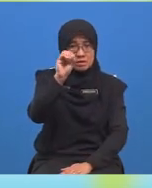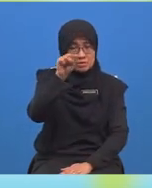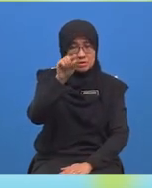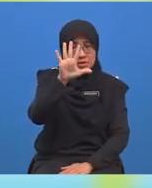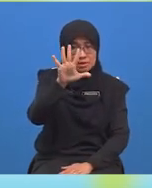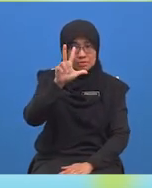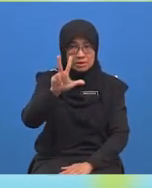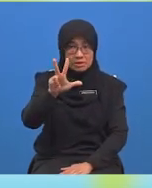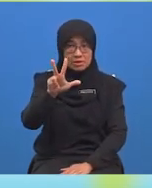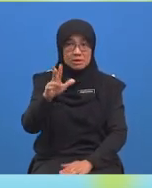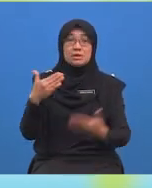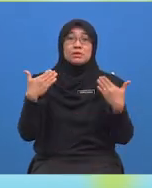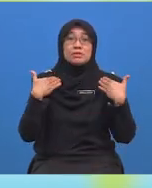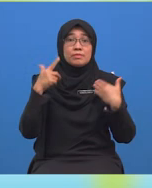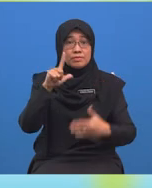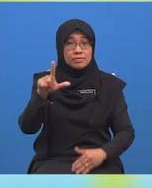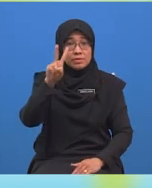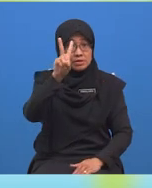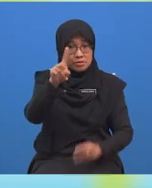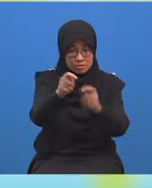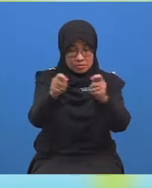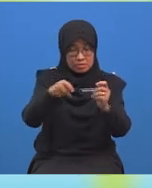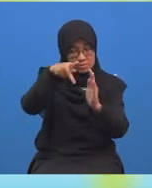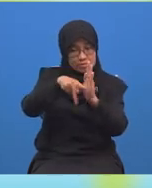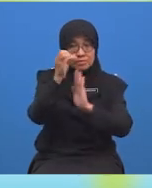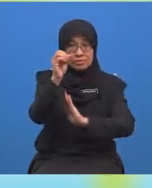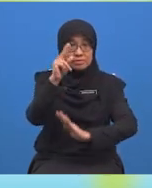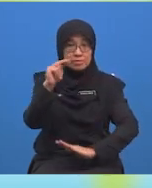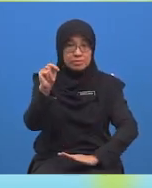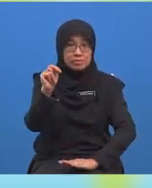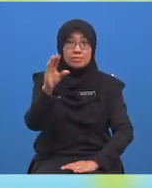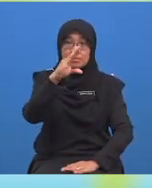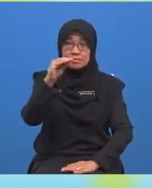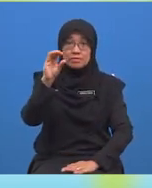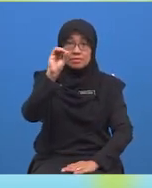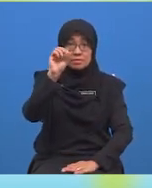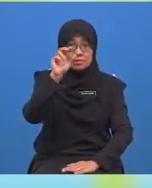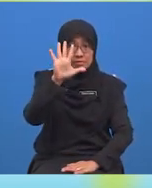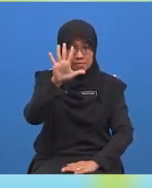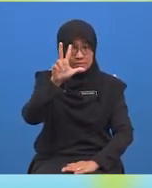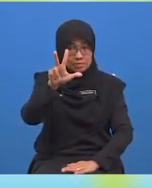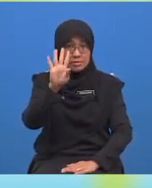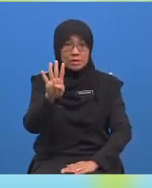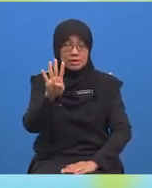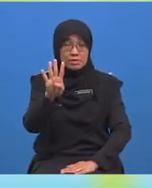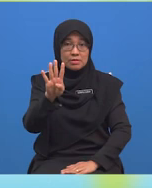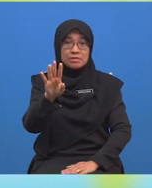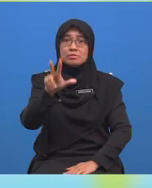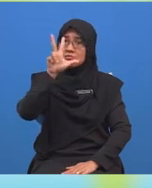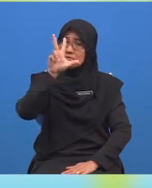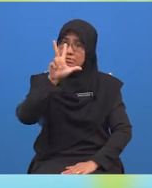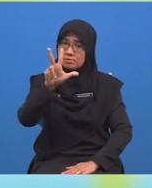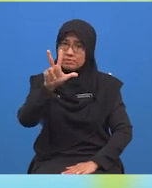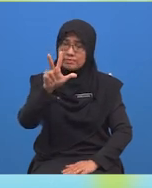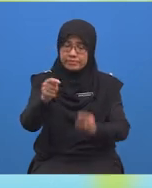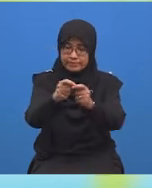53 adalah dua tempat perpuluhan. Dan sifar perpuluhan 534 adalah tiga